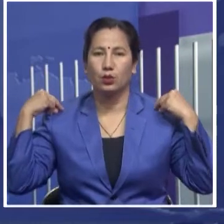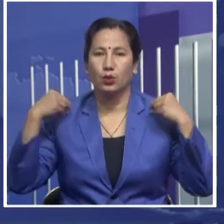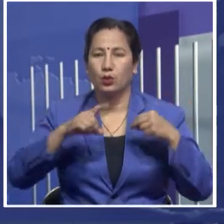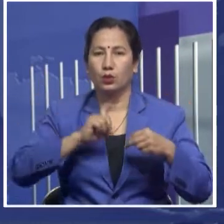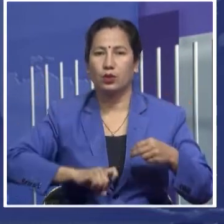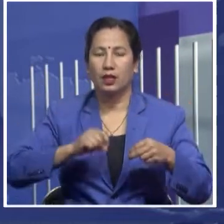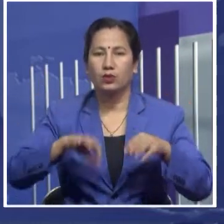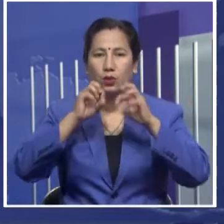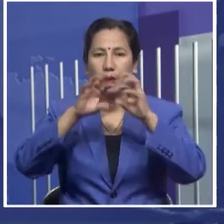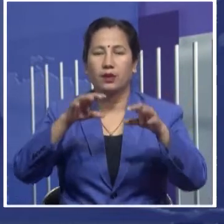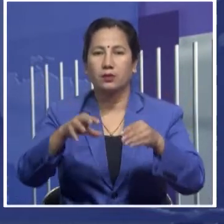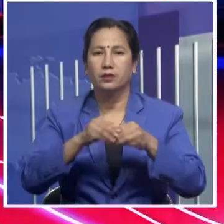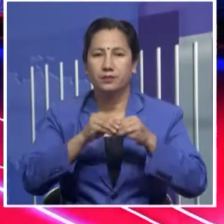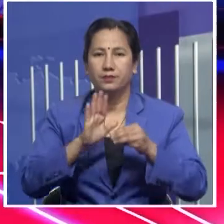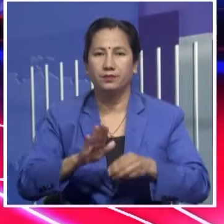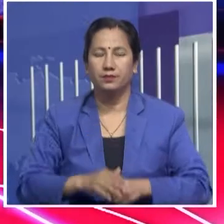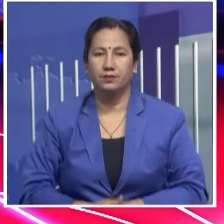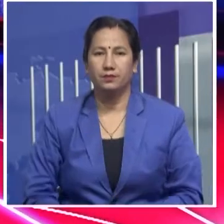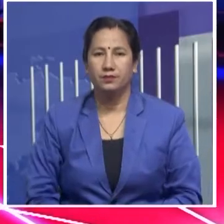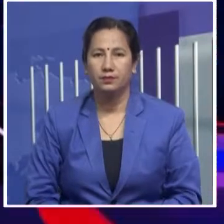आवाजमा समेटेका छौँ।